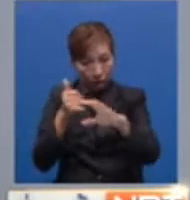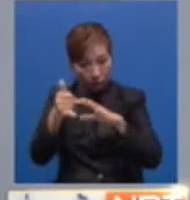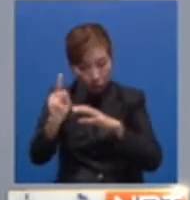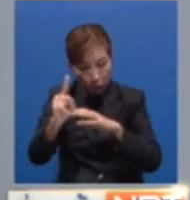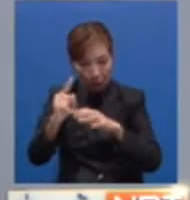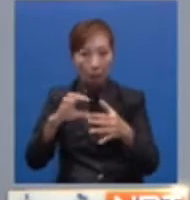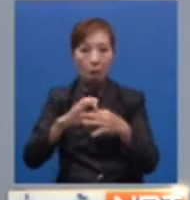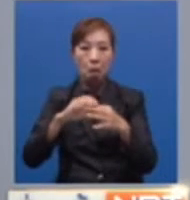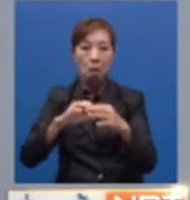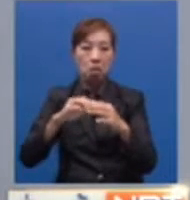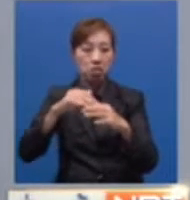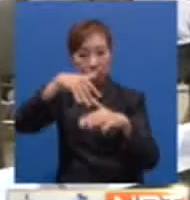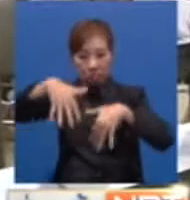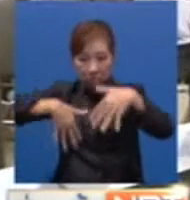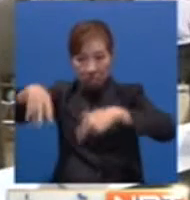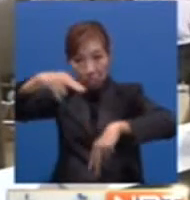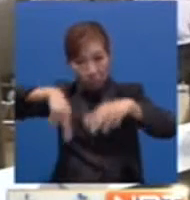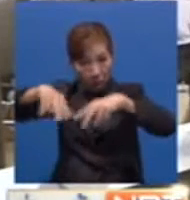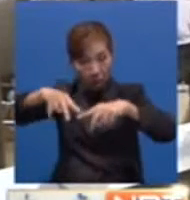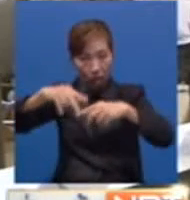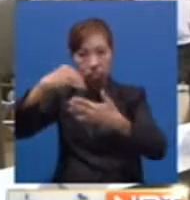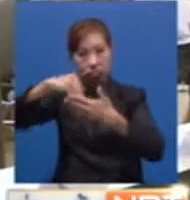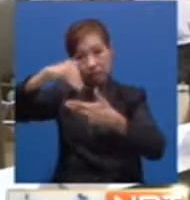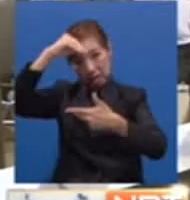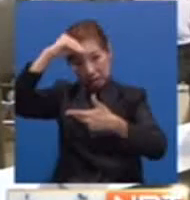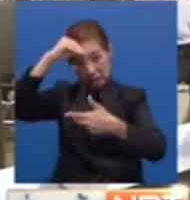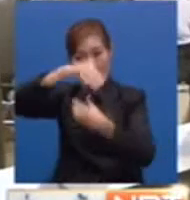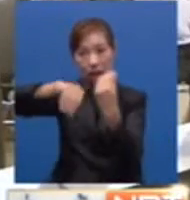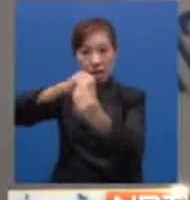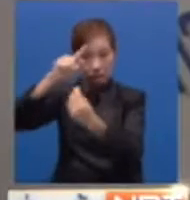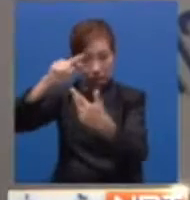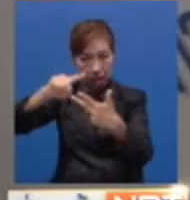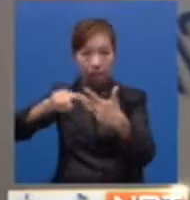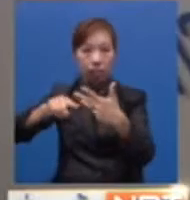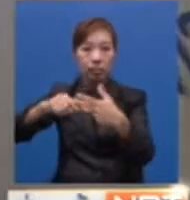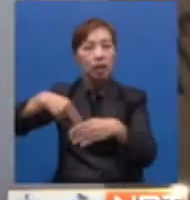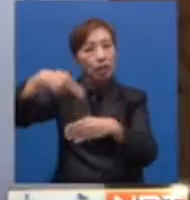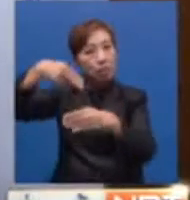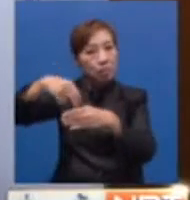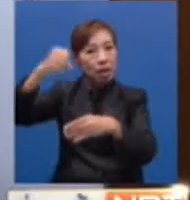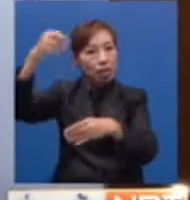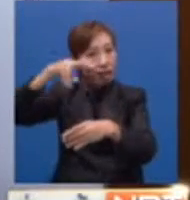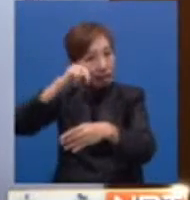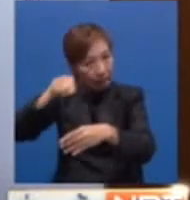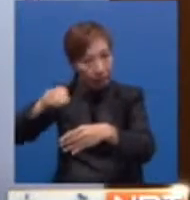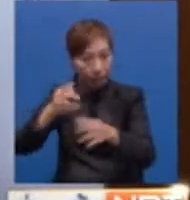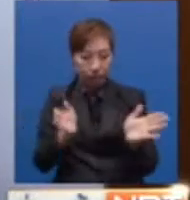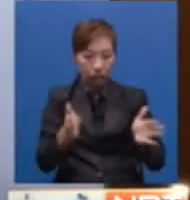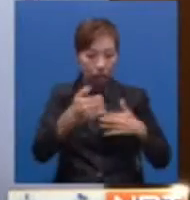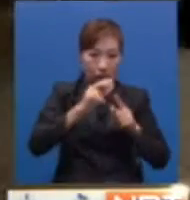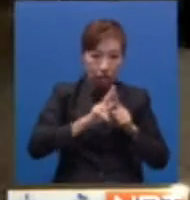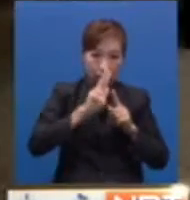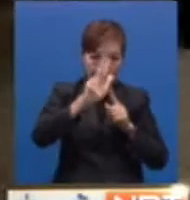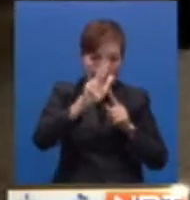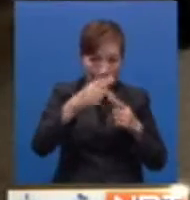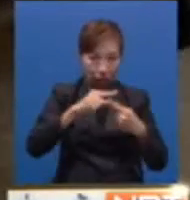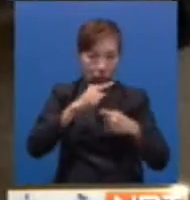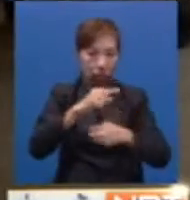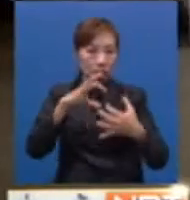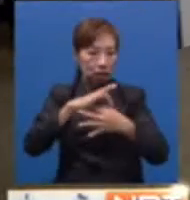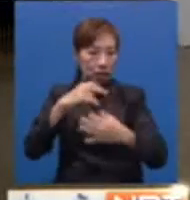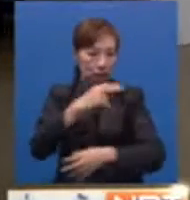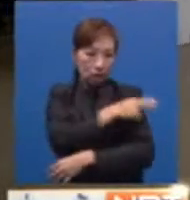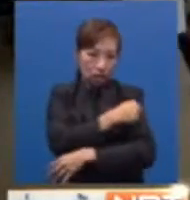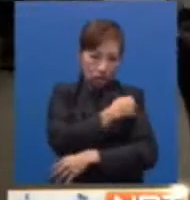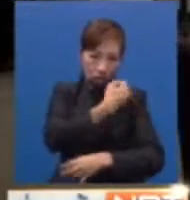ครองท้องถิ่นด้านการศึกษาด้านเศรษฐกิจด้านพลังงานห้องที่ 3ด้านสาธารณสุขและสิ่ง